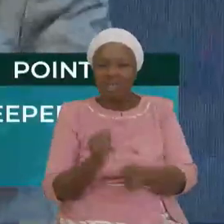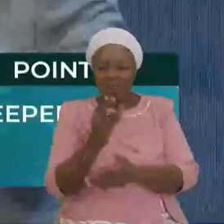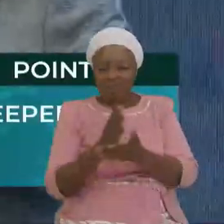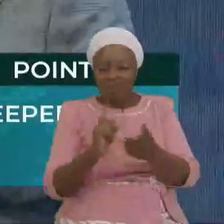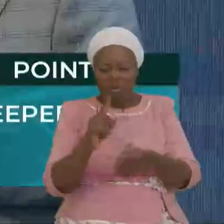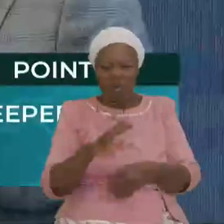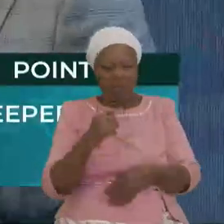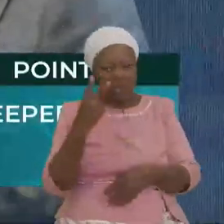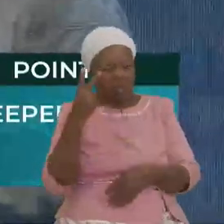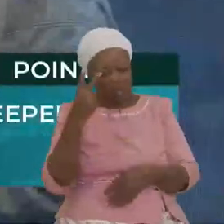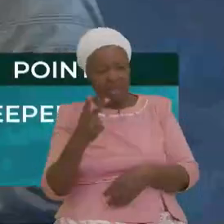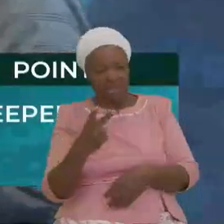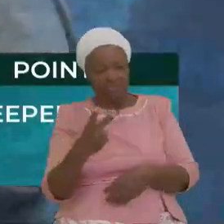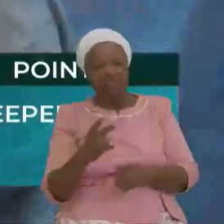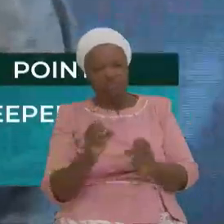Qu'est-ce que cela veut dire?